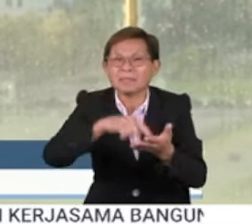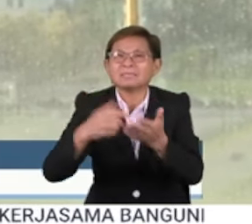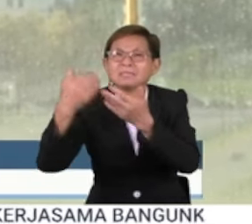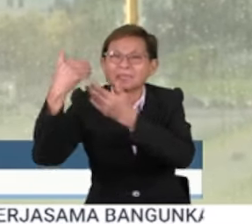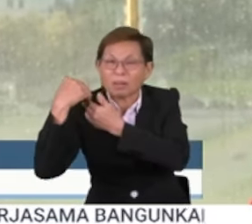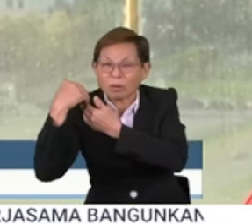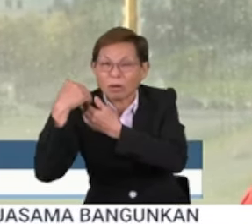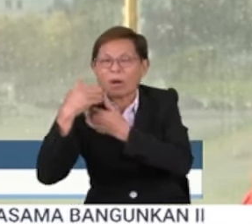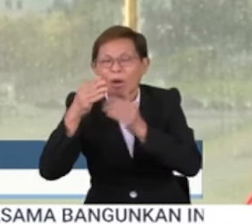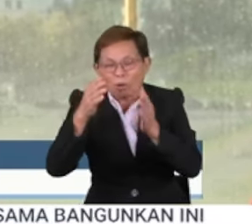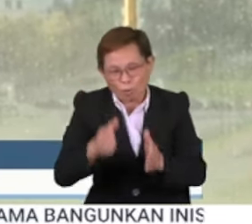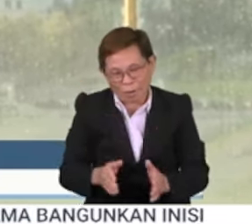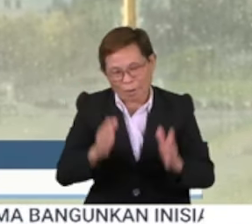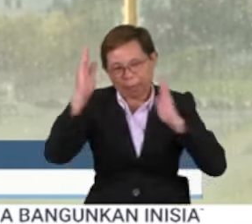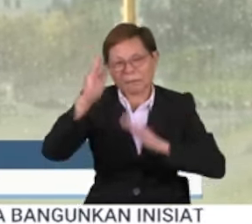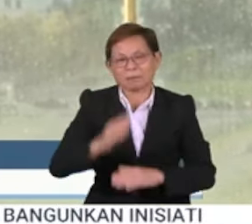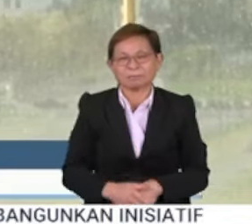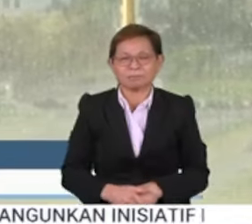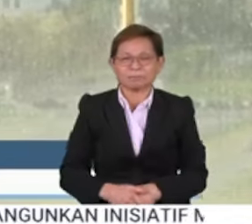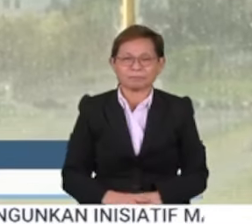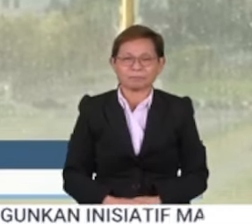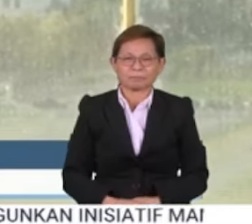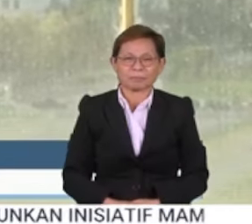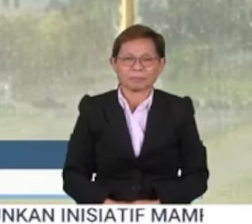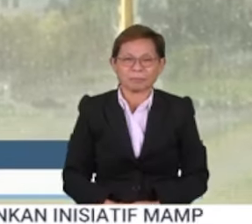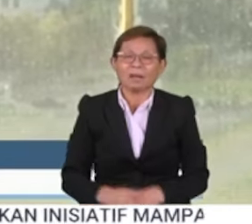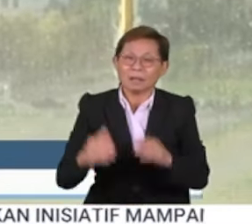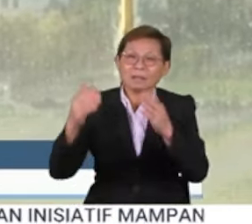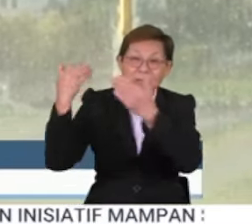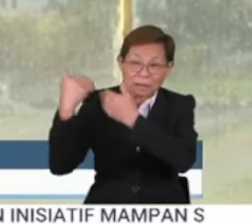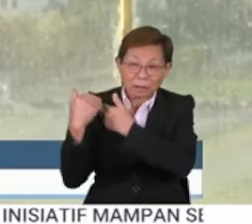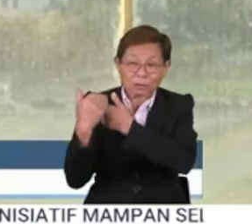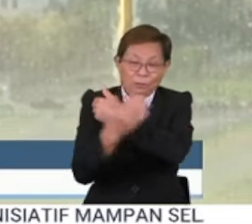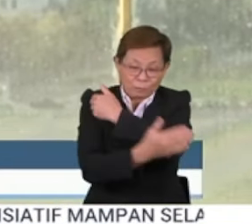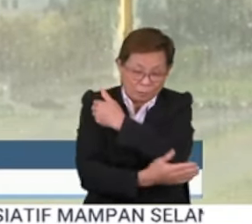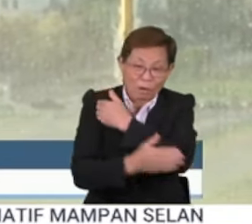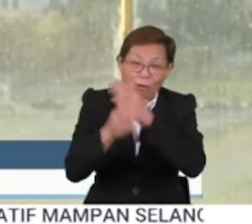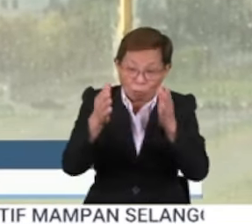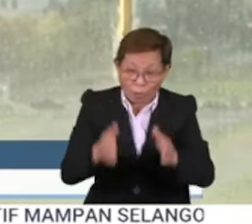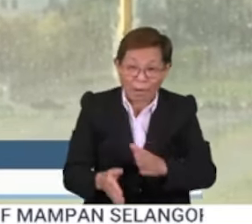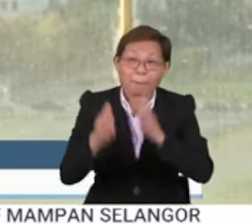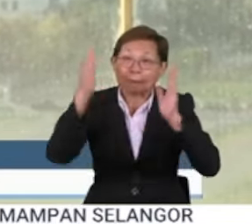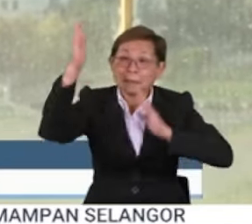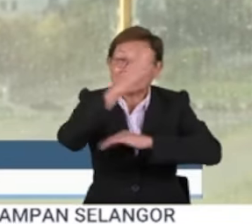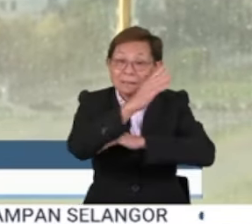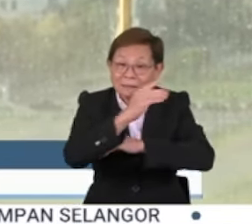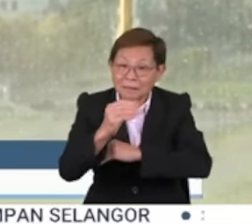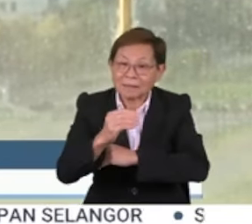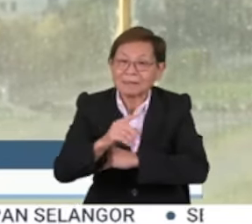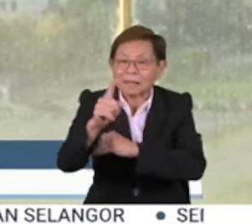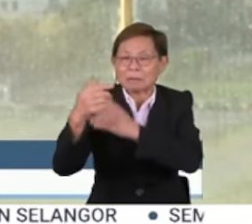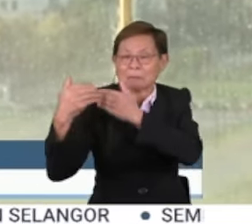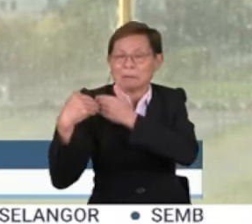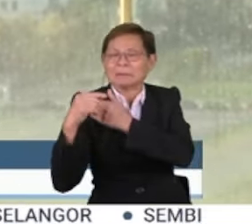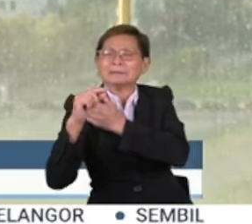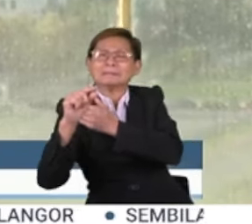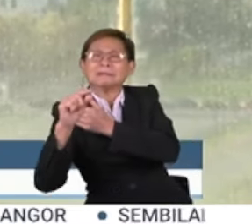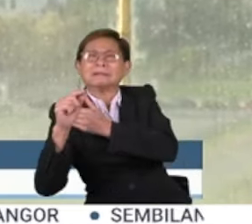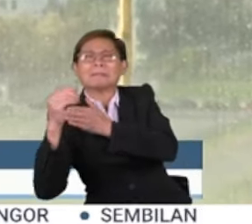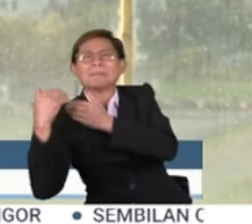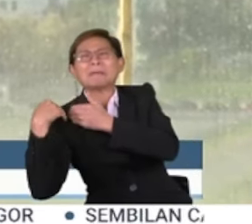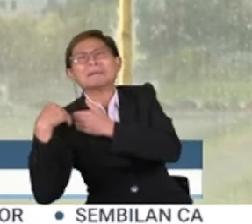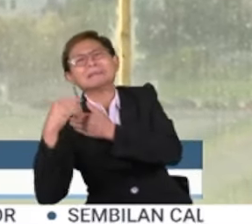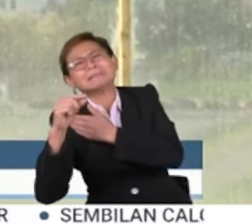Saya rasa itu satu, bukan hanya tanggungjawab sebagai warga negara, tapi ini adalah satu peranan kecil kita